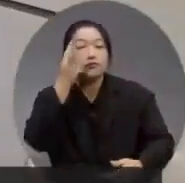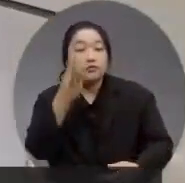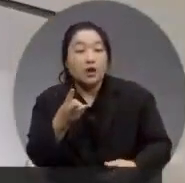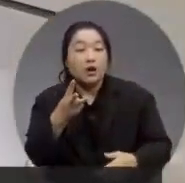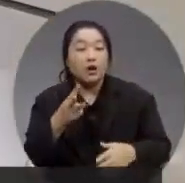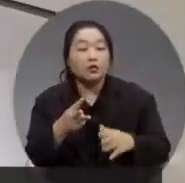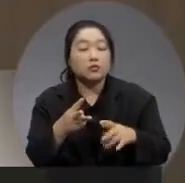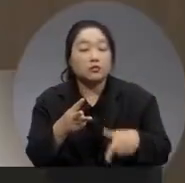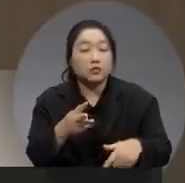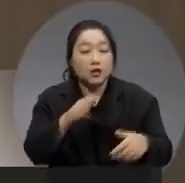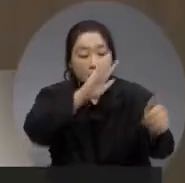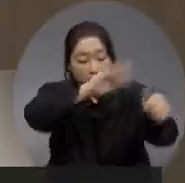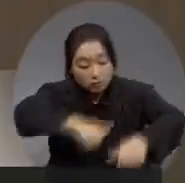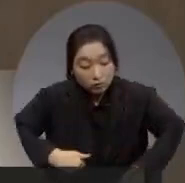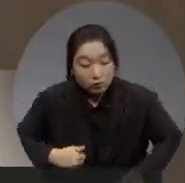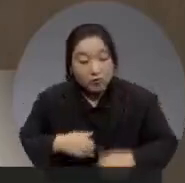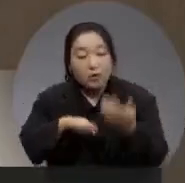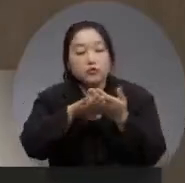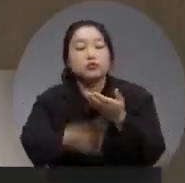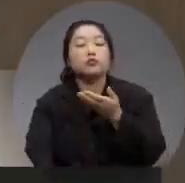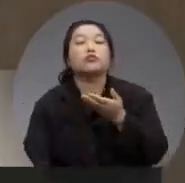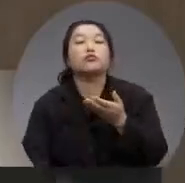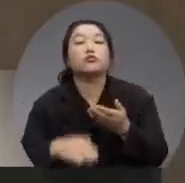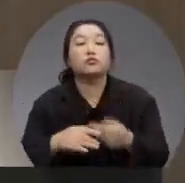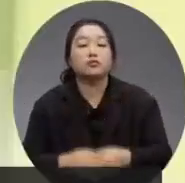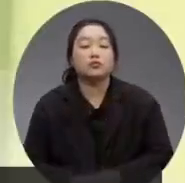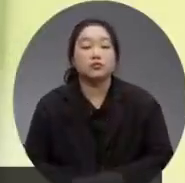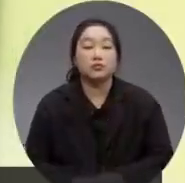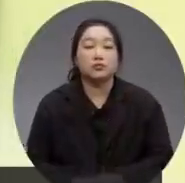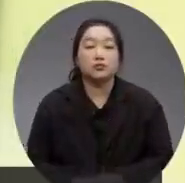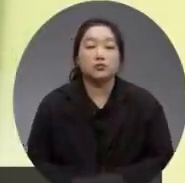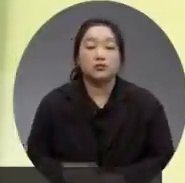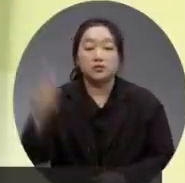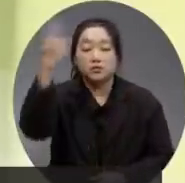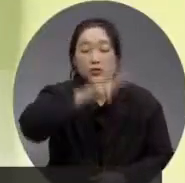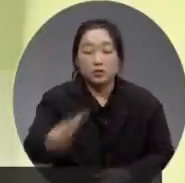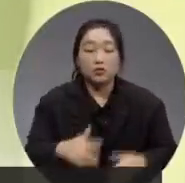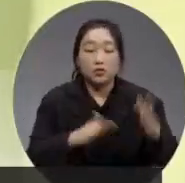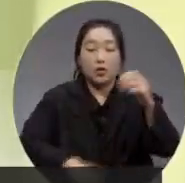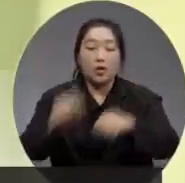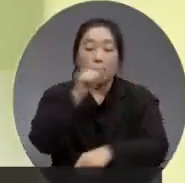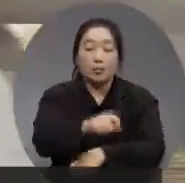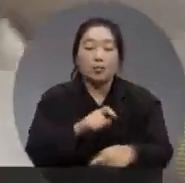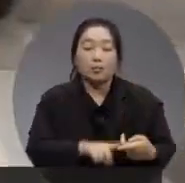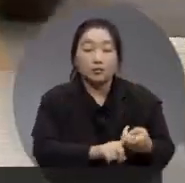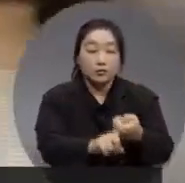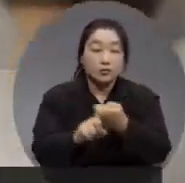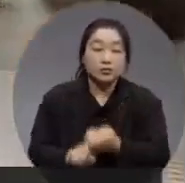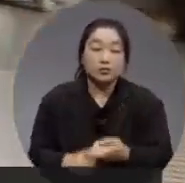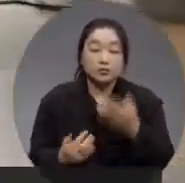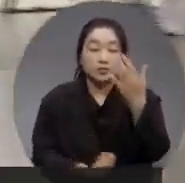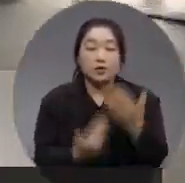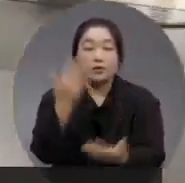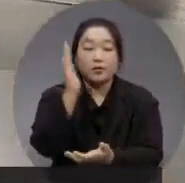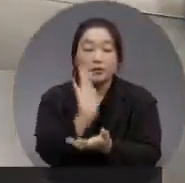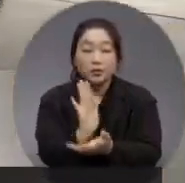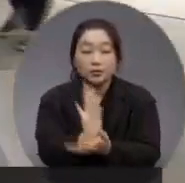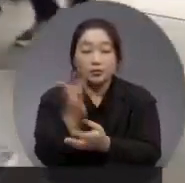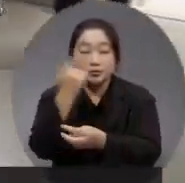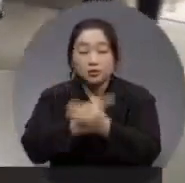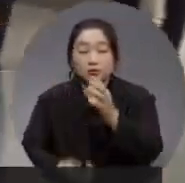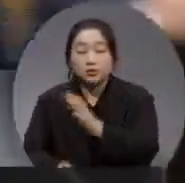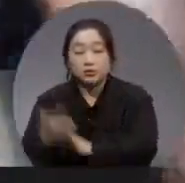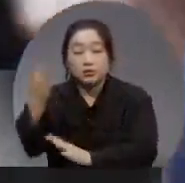하위직 공무원을 대상으로 이루어지고 있습니다 전국 공무원노조가 소방본부와 청주시에서 검찰 소환 조사를 받은